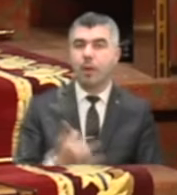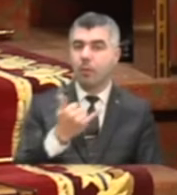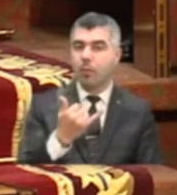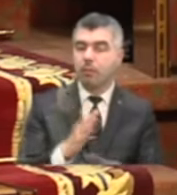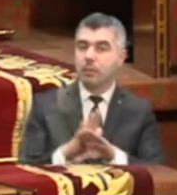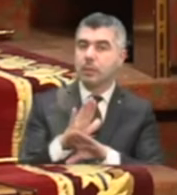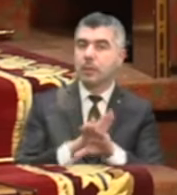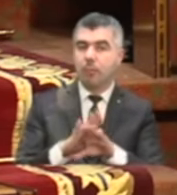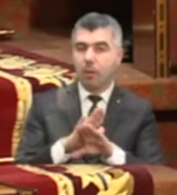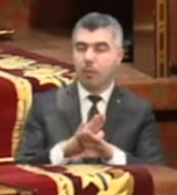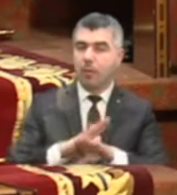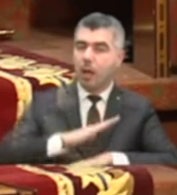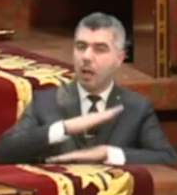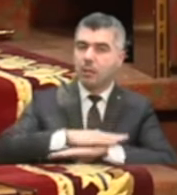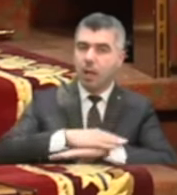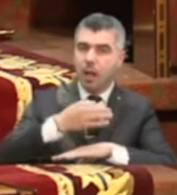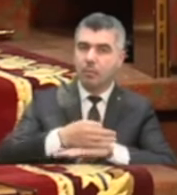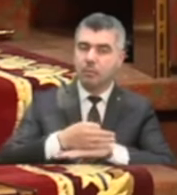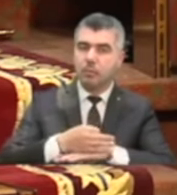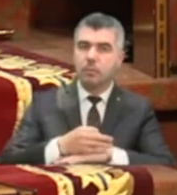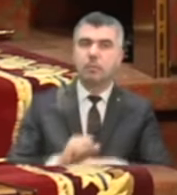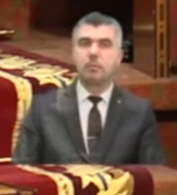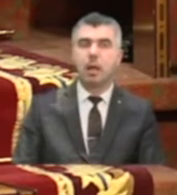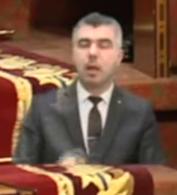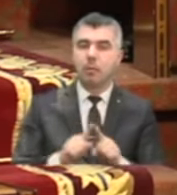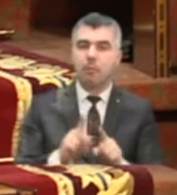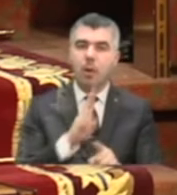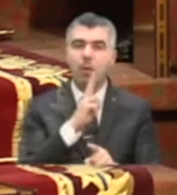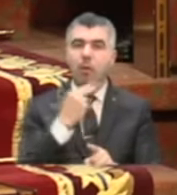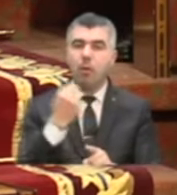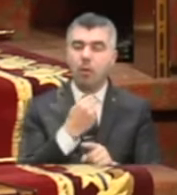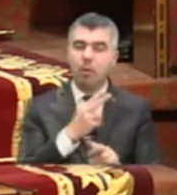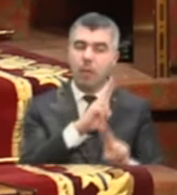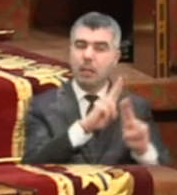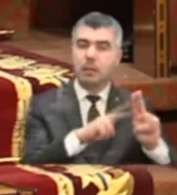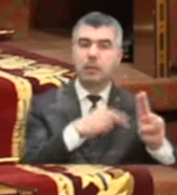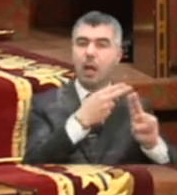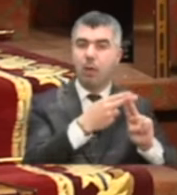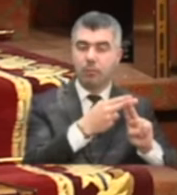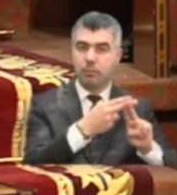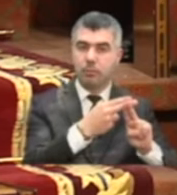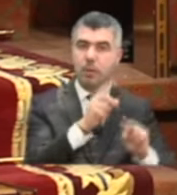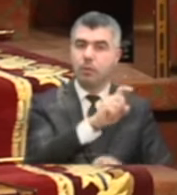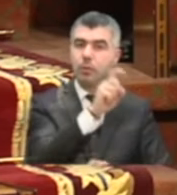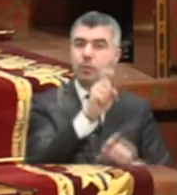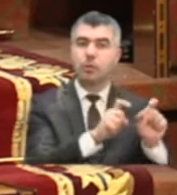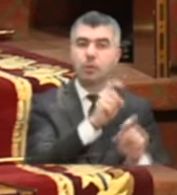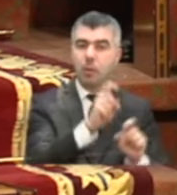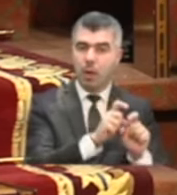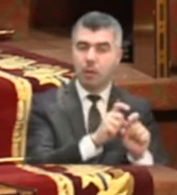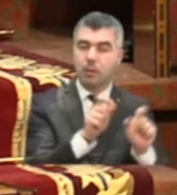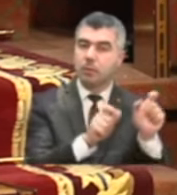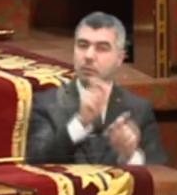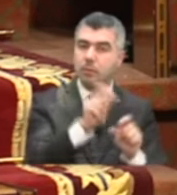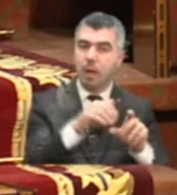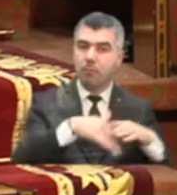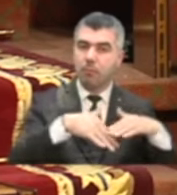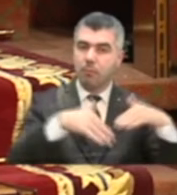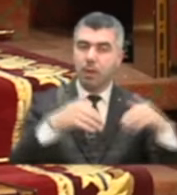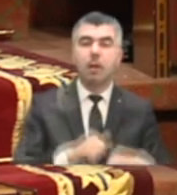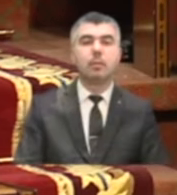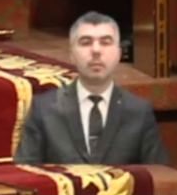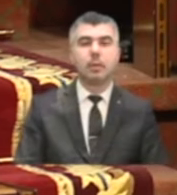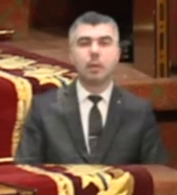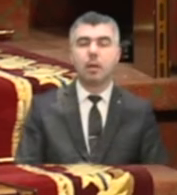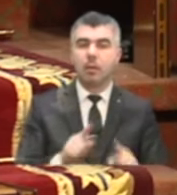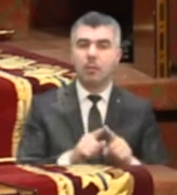سمحتوا بكل احترام ضبطوا الجلسة. الحكومة تترد على الأسئلة ديال السيدات والسادة النواب، نتمناو